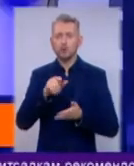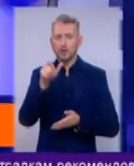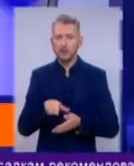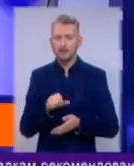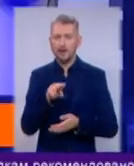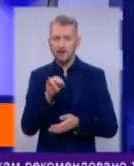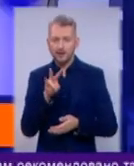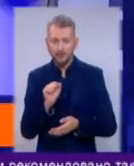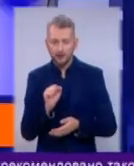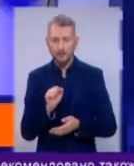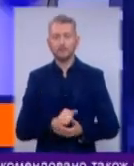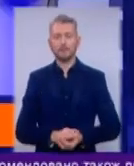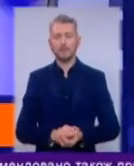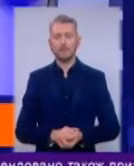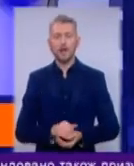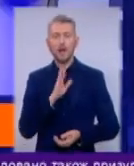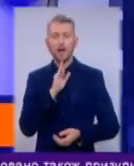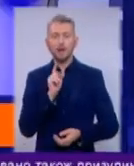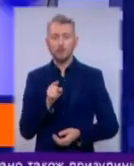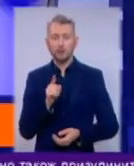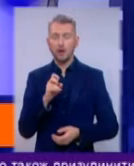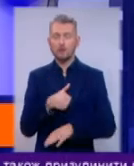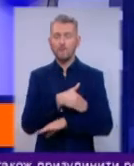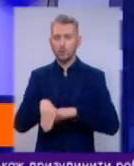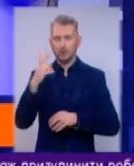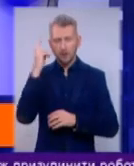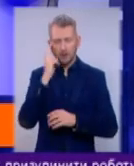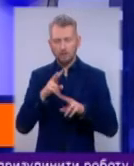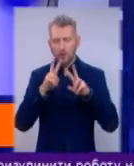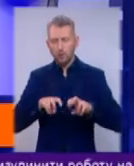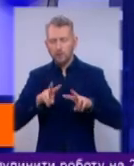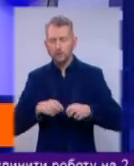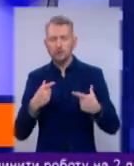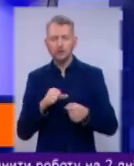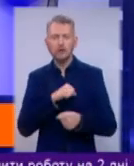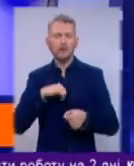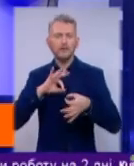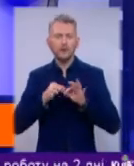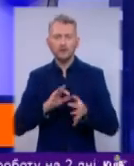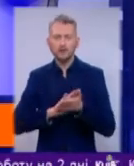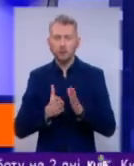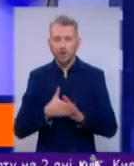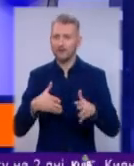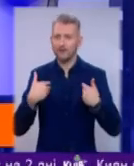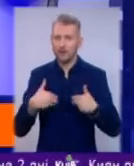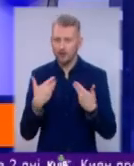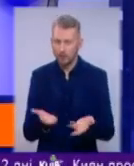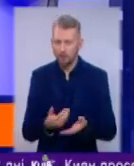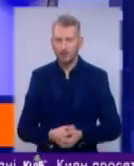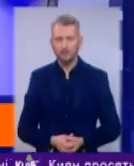Аліна Матвійчук. Вона на вулицях Києва досліджує, де найскладніша ситуація. Аліно, вітаємо тебе.